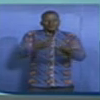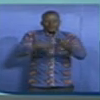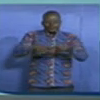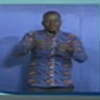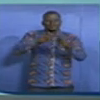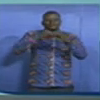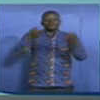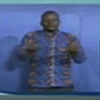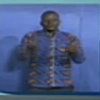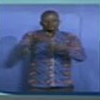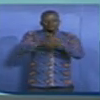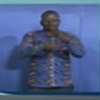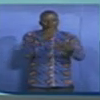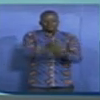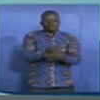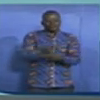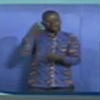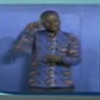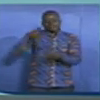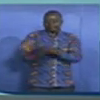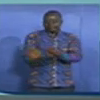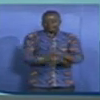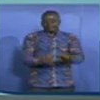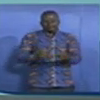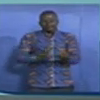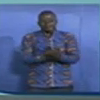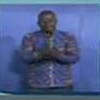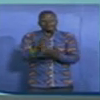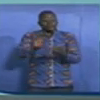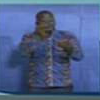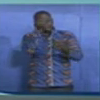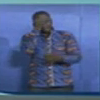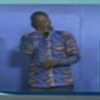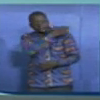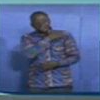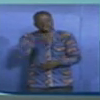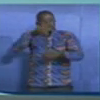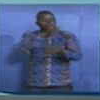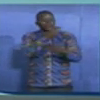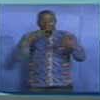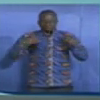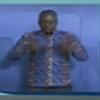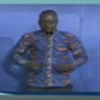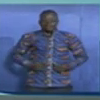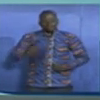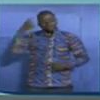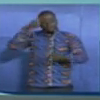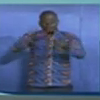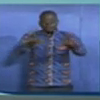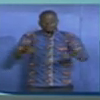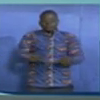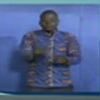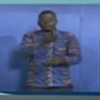pour parler de ce panel initié par le ministère en charge de l'Habitat autour de la problématique des logements au Burkina Faso, et